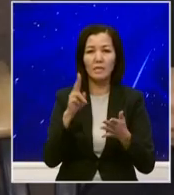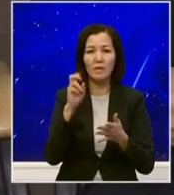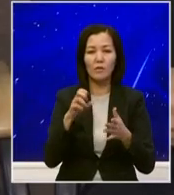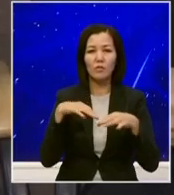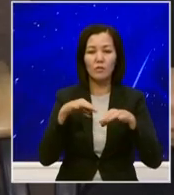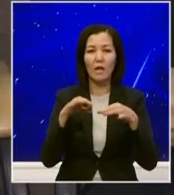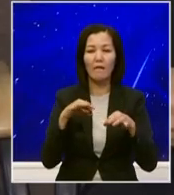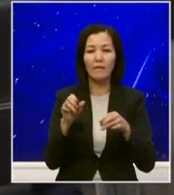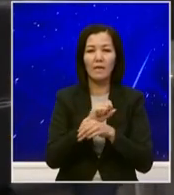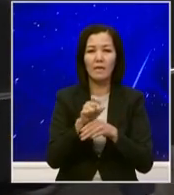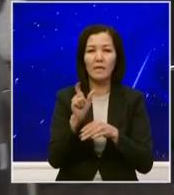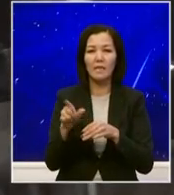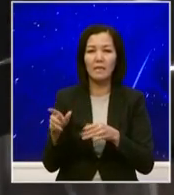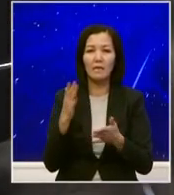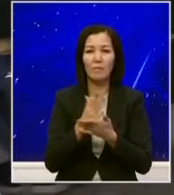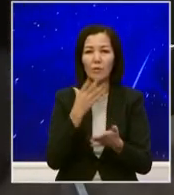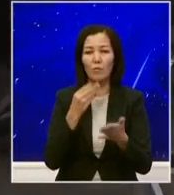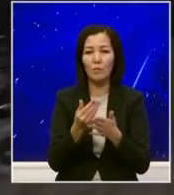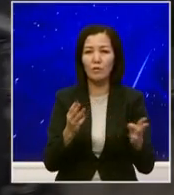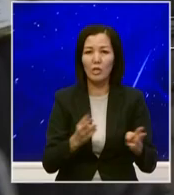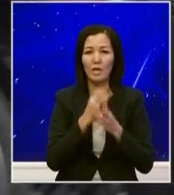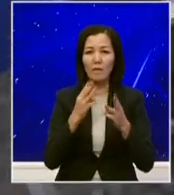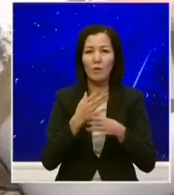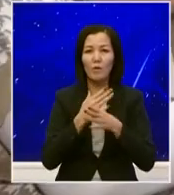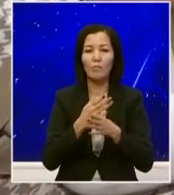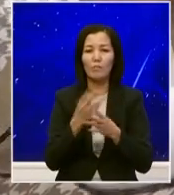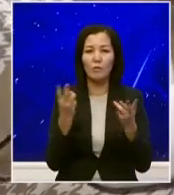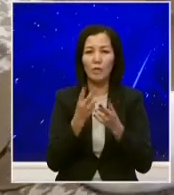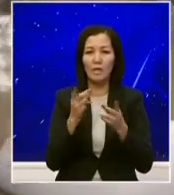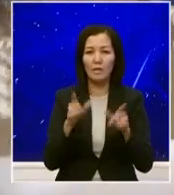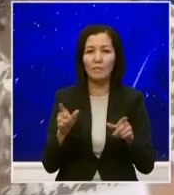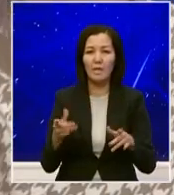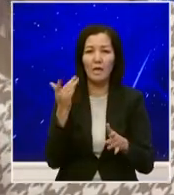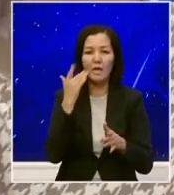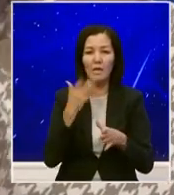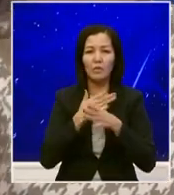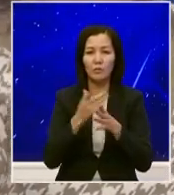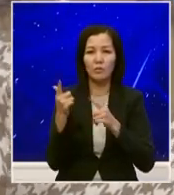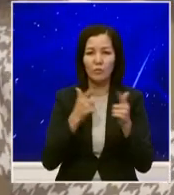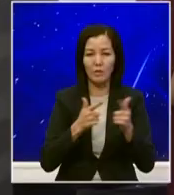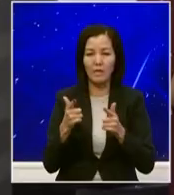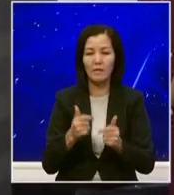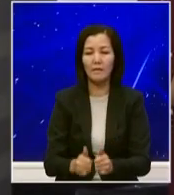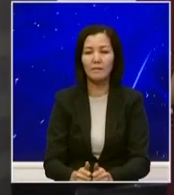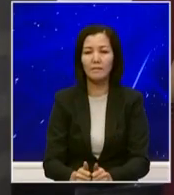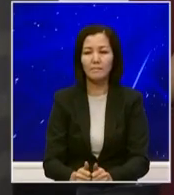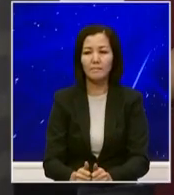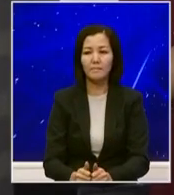қаласында 200 автоерікті бар. Олар өз қалауларымен көмекке мұқтаж жандарға әр уақытта қол ұшын созып